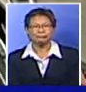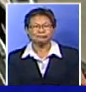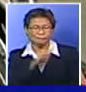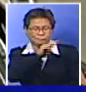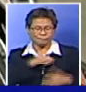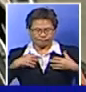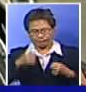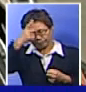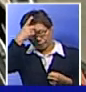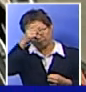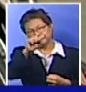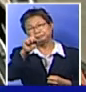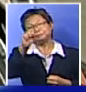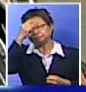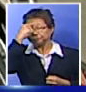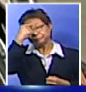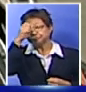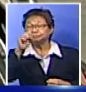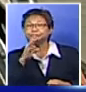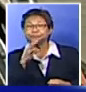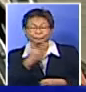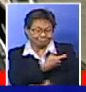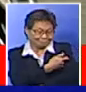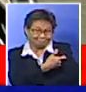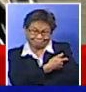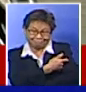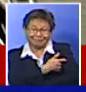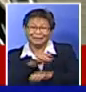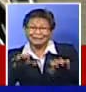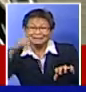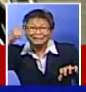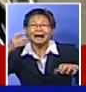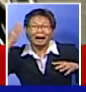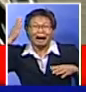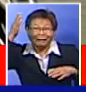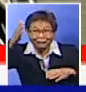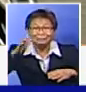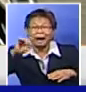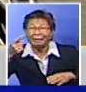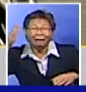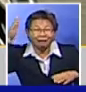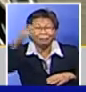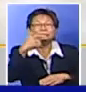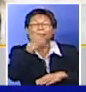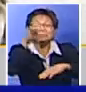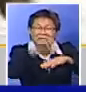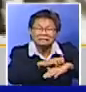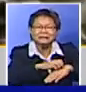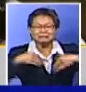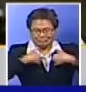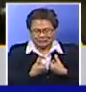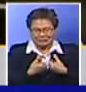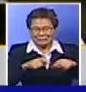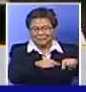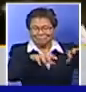Menteri Kesihatan Datuk Seri Dr. S. Subramaniam menegaskan suntikan vaksin rabies hanya akan diberi kepada mereka yang digigit haiwan di kawasan